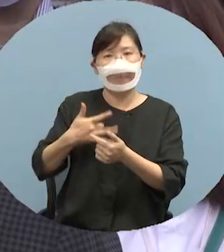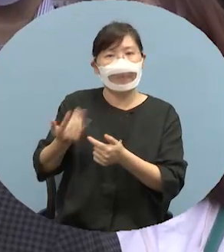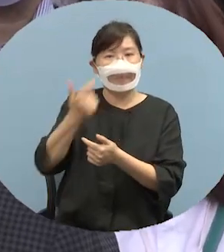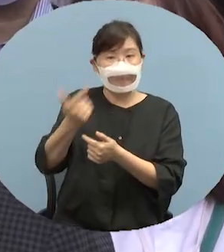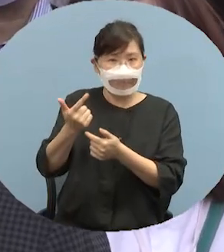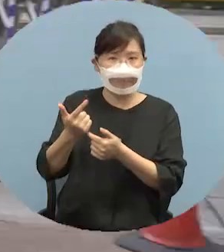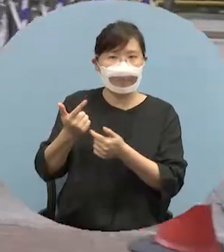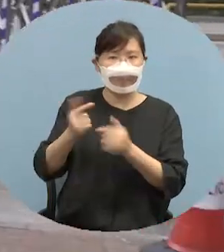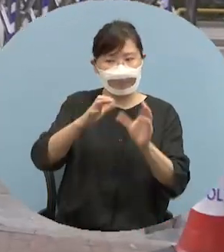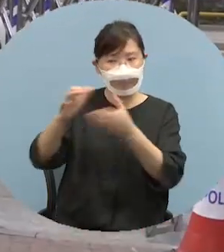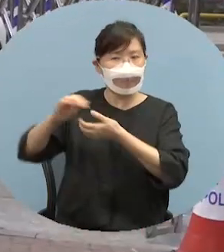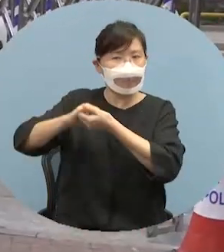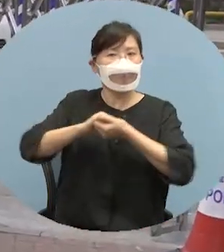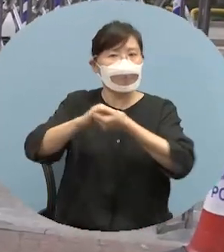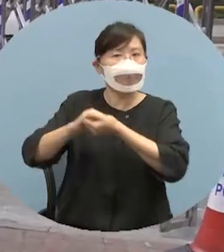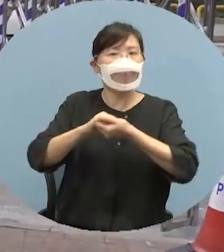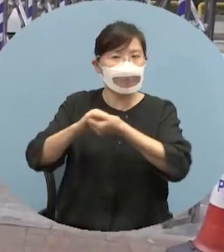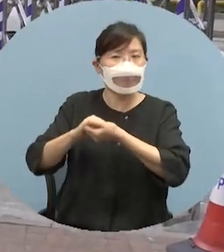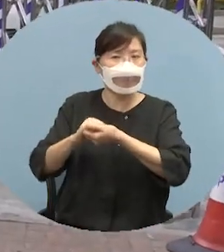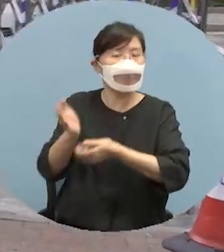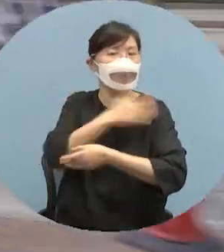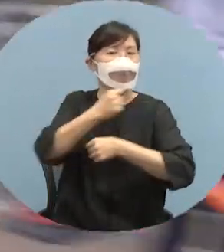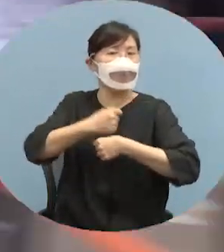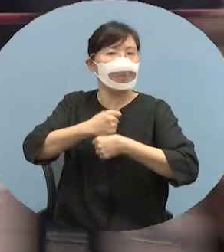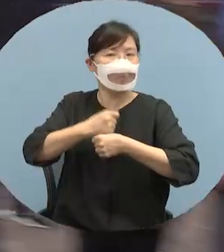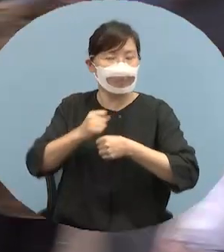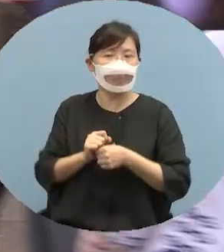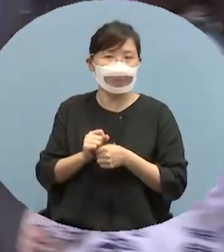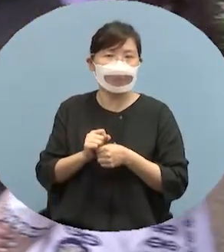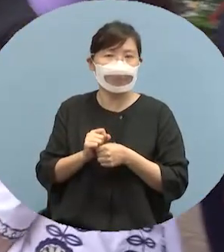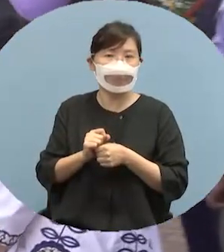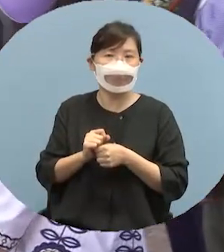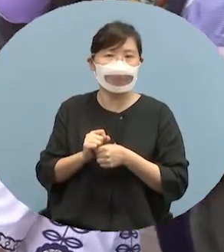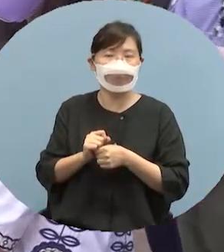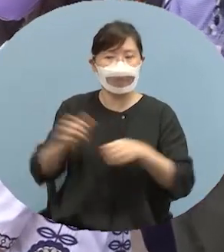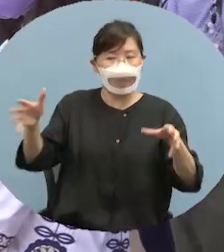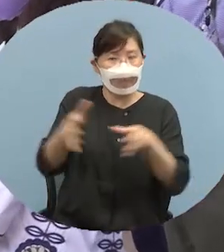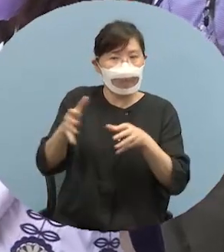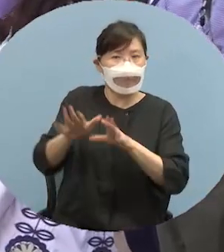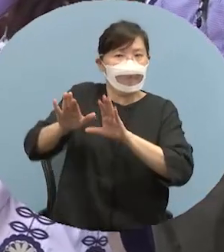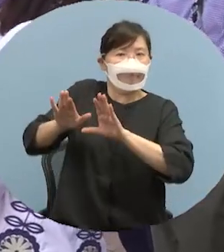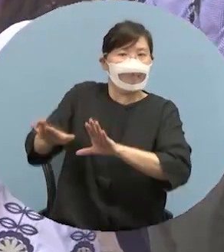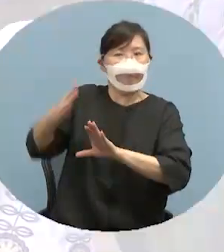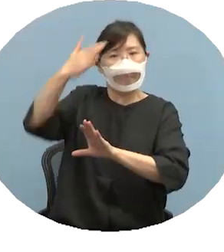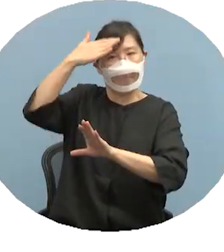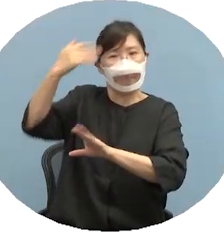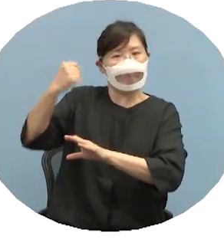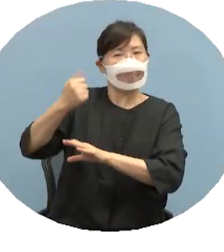之間無分彼此，承擔不同抗疫任務，充分發揮政府總動員抗擊疫情的精神。